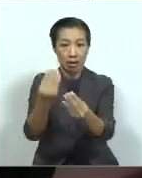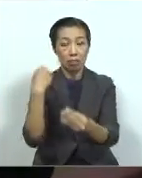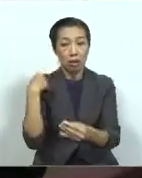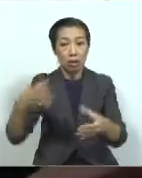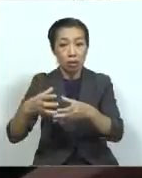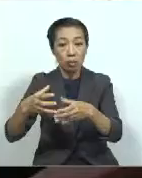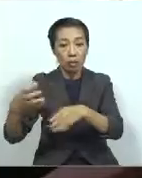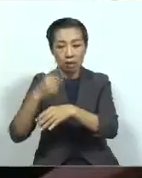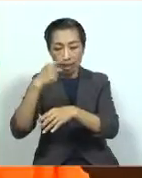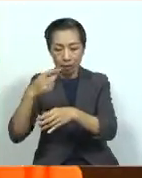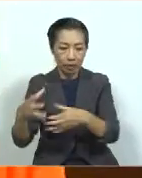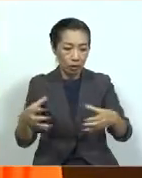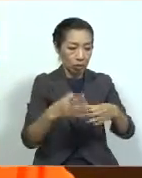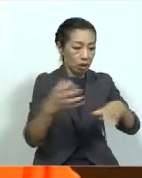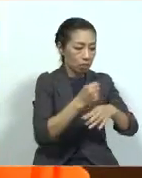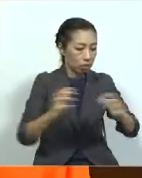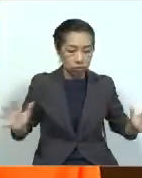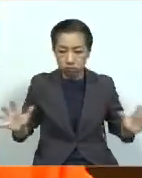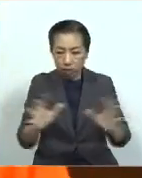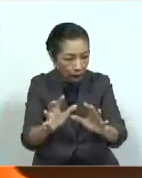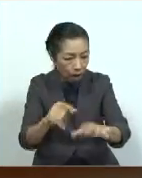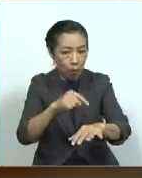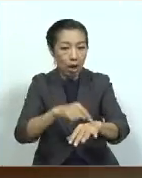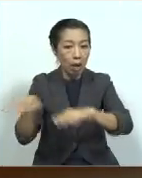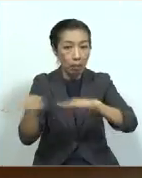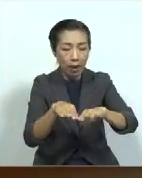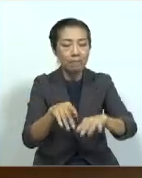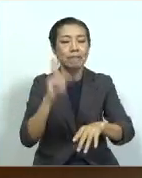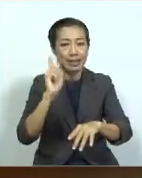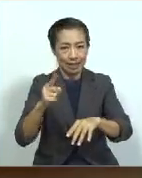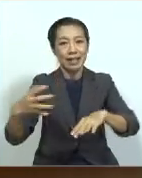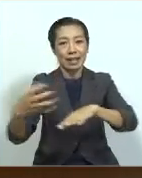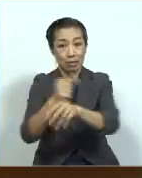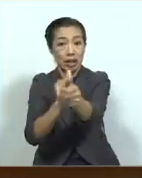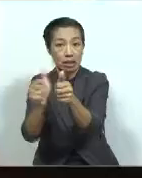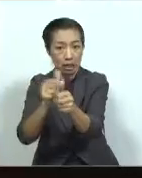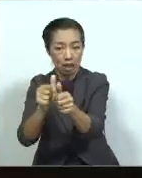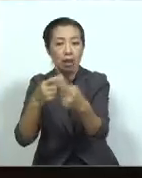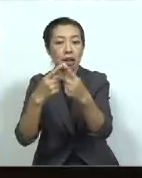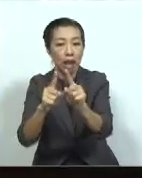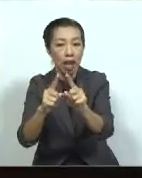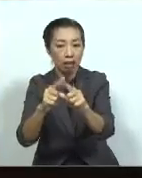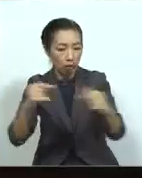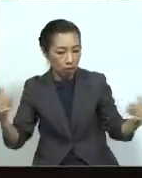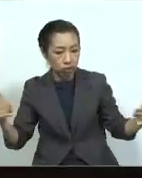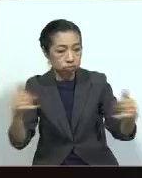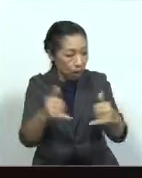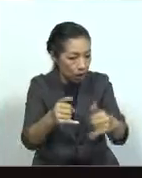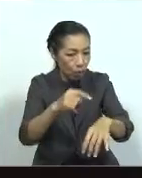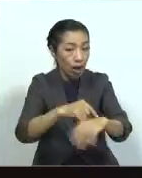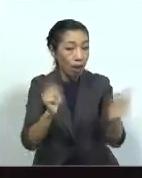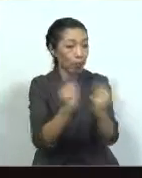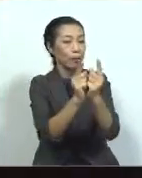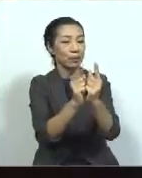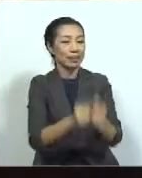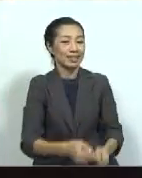คที่มาถึงพร้อมกันก็เป็นเรื่องปกติแหละฮะสำหรับเกมการเมืองแม้ว่าในสนามการเลือกตั้งเนี่ยจะสู้กันดูเดือดแค่ไหนก็ตามเวลาเจอหน้าก็ยิ้ม